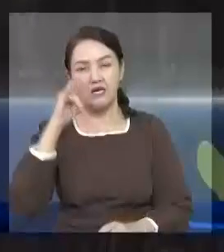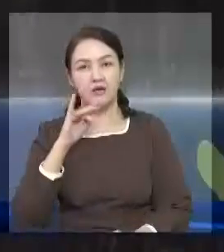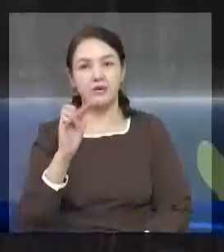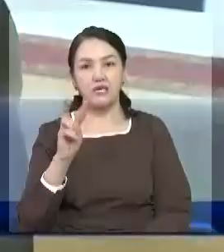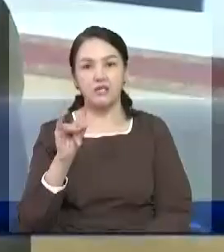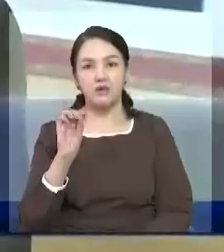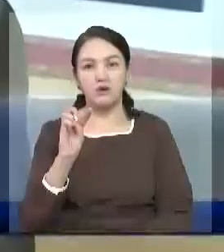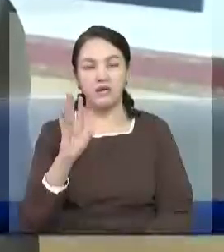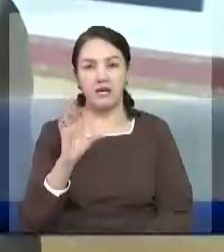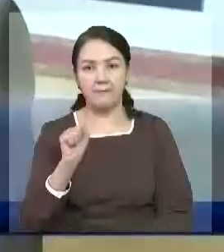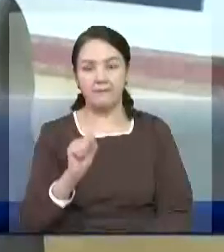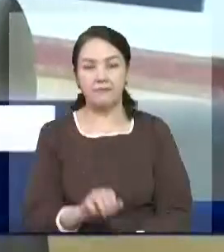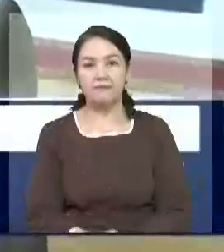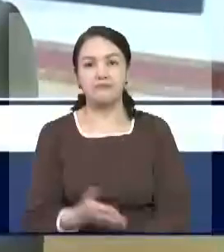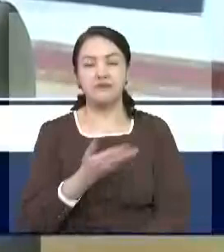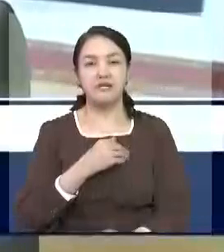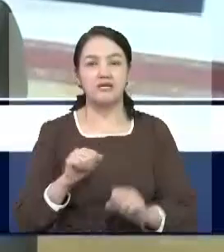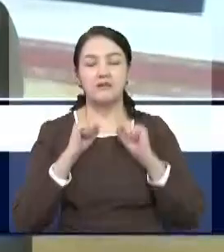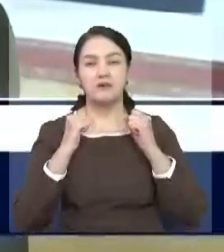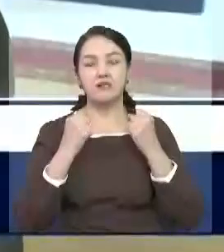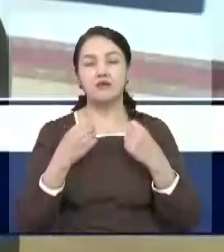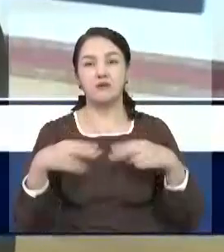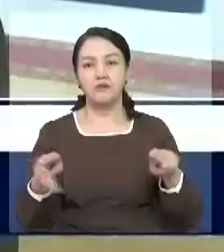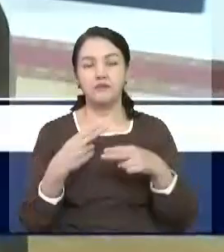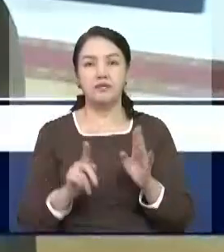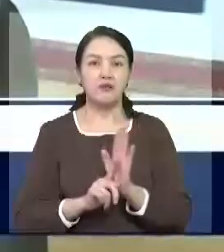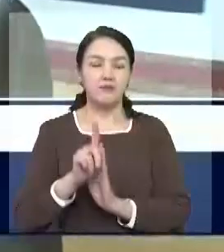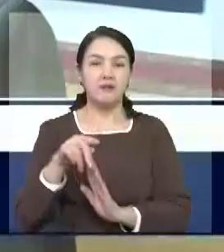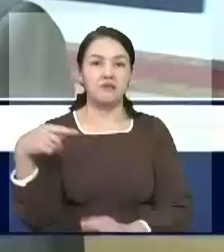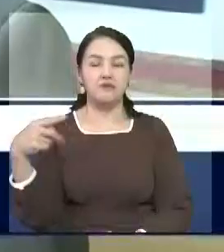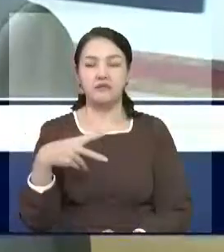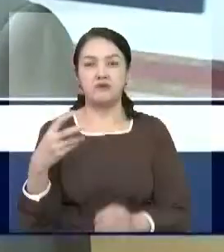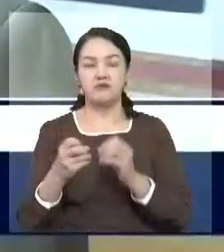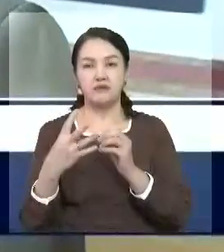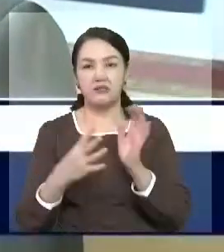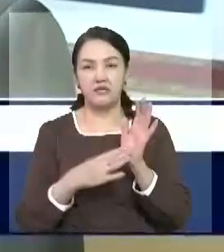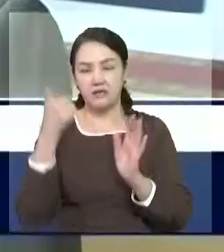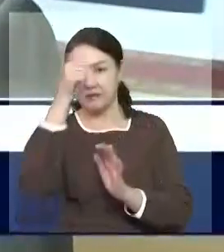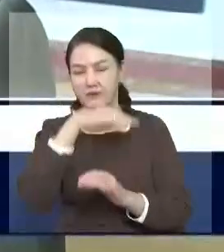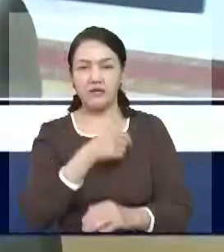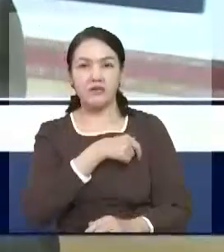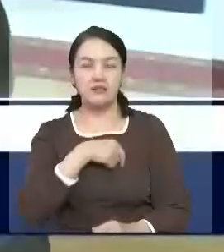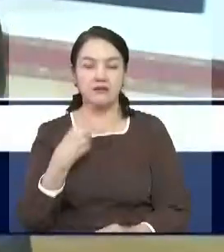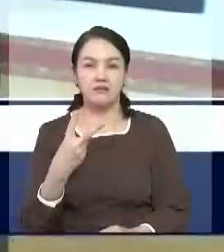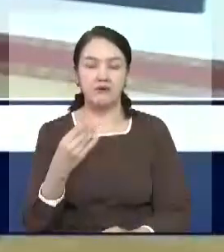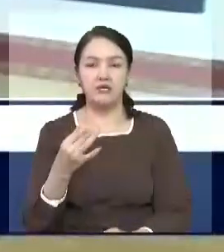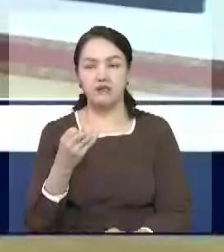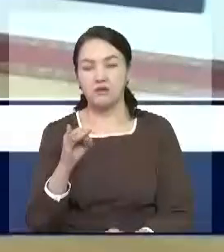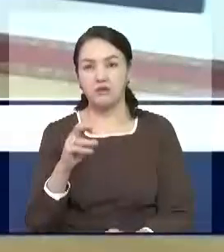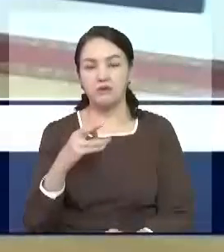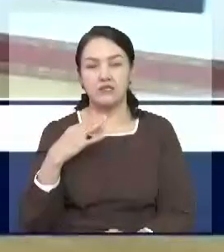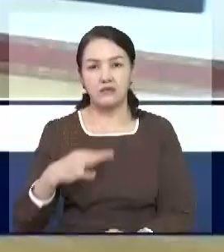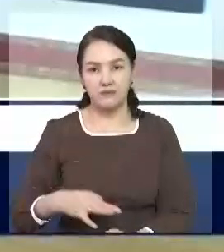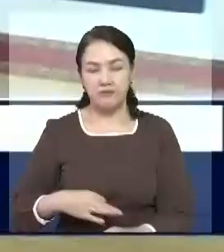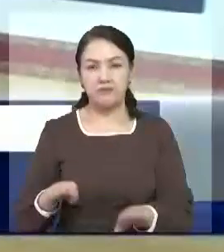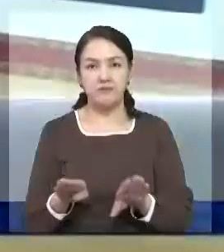Шолака. Наш спортивный клуб был основан в 2019 году. У истоков стояли два тренера, я и Кубиген Айдосулы. Клуб